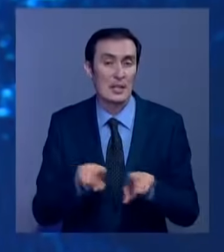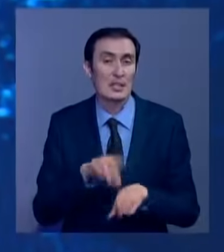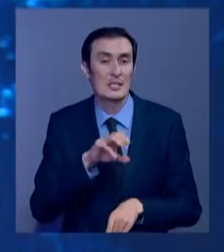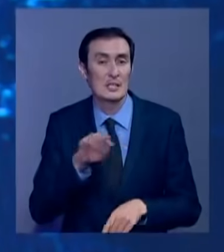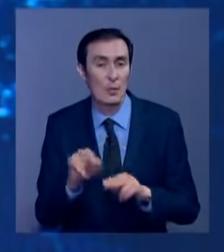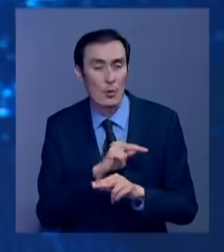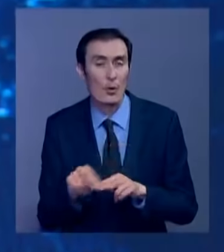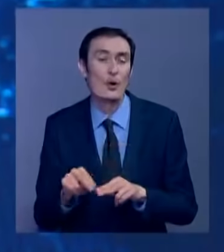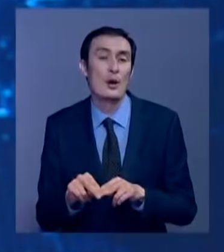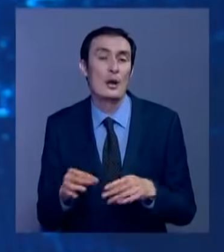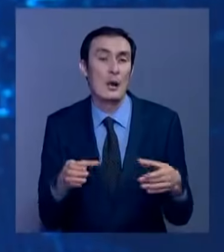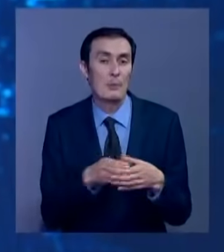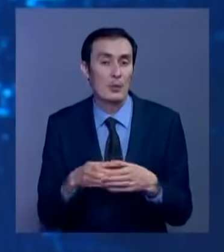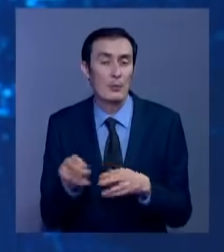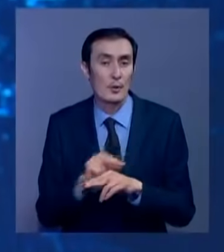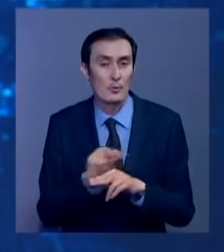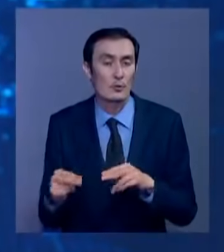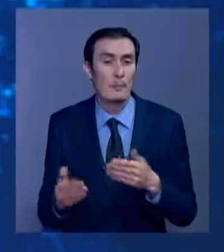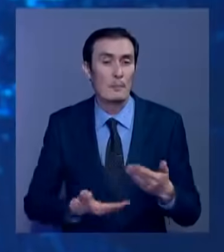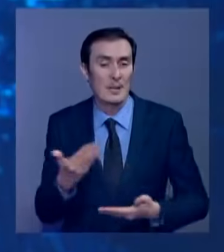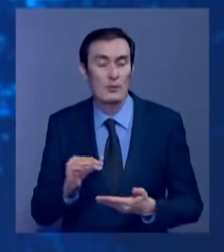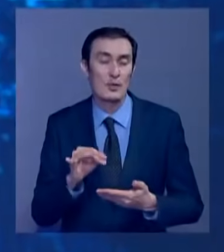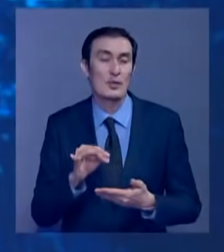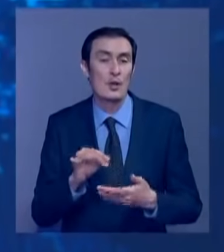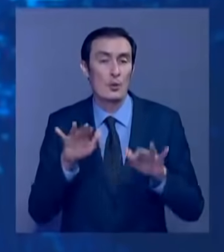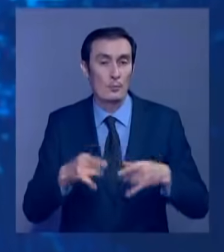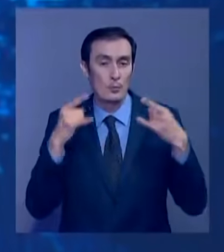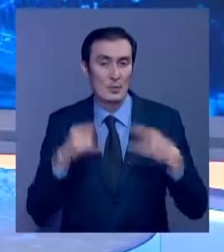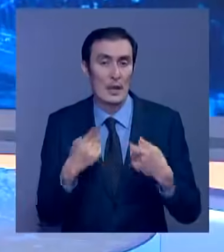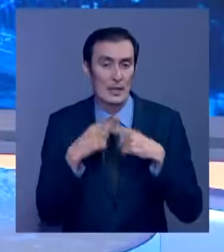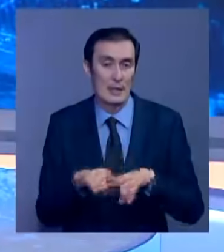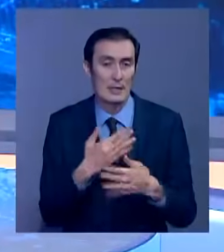СТО, шиномонтаж, компании по ремонту бытовой и оргтехники.